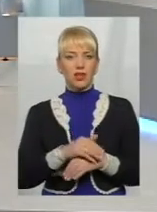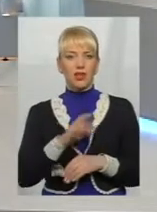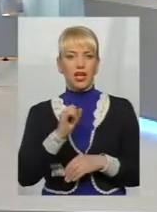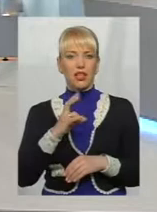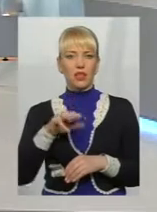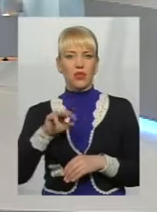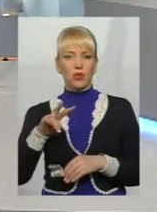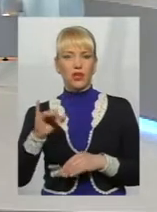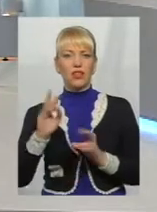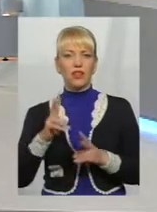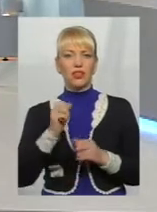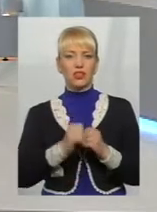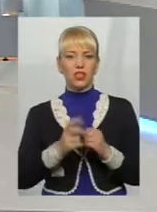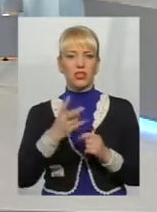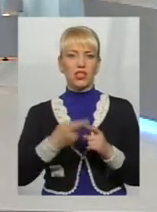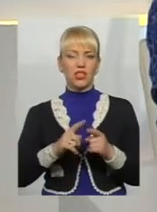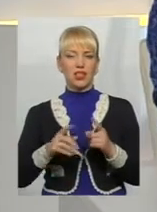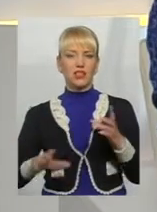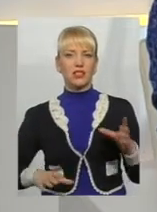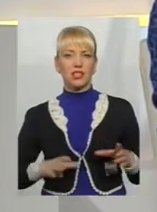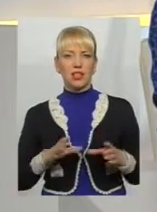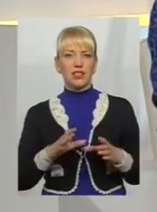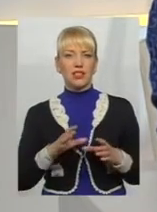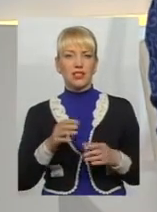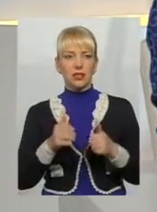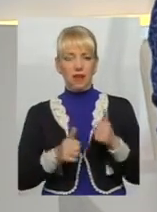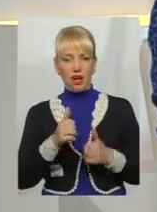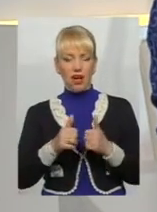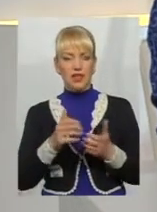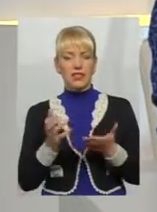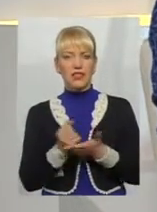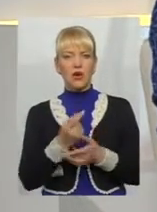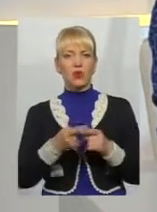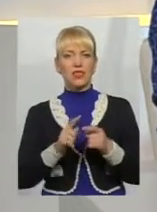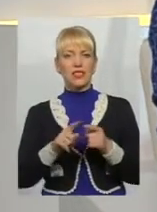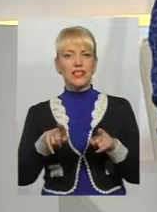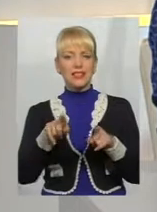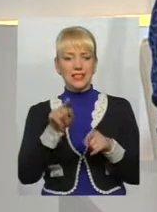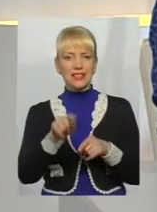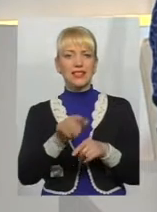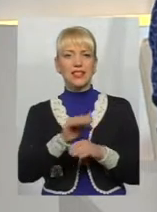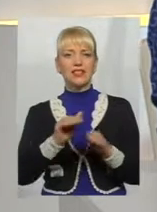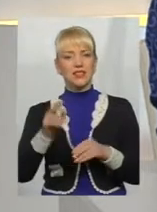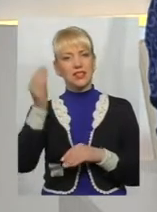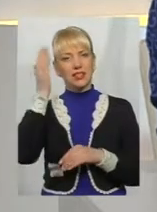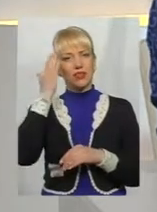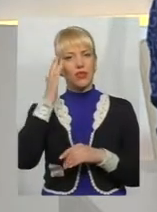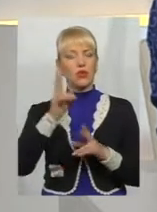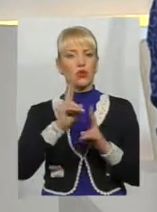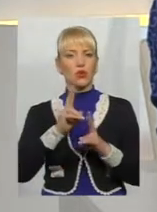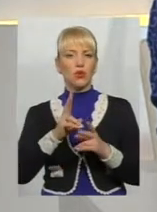Анатолію, як часто саме на таких змаганнях знаходяться ті самородки, які в подальшому стають зірками